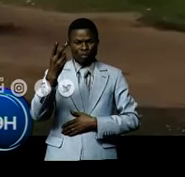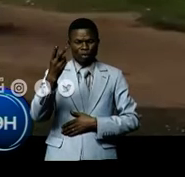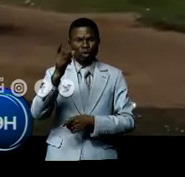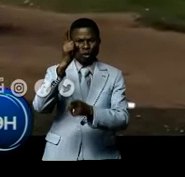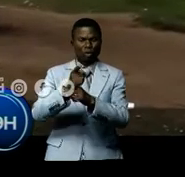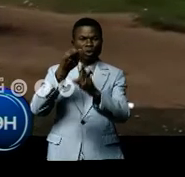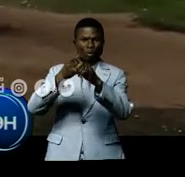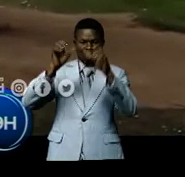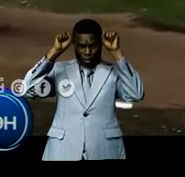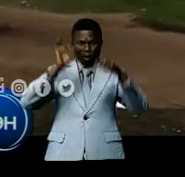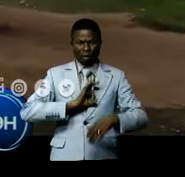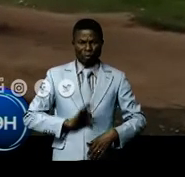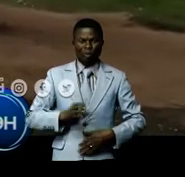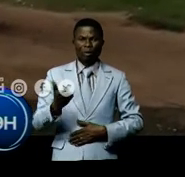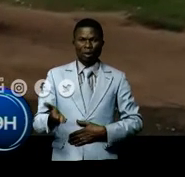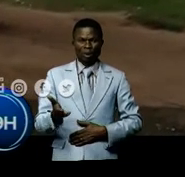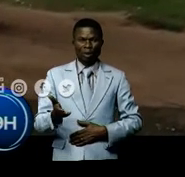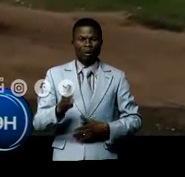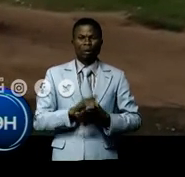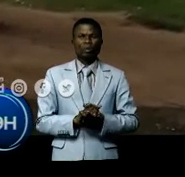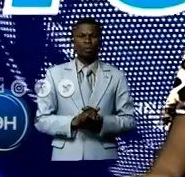l'État, Félix-Antoine Tshisekedi Tshilombo.